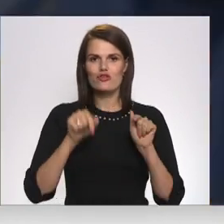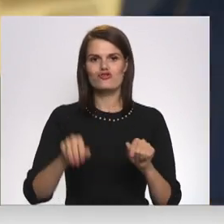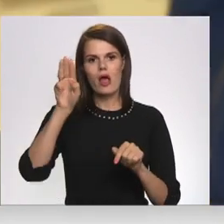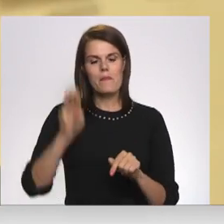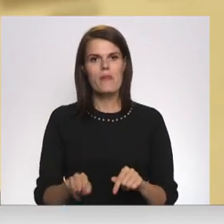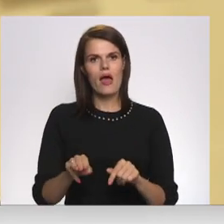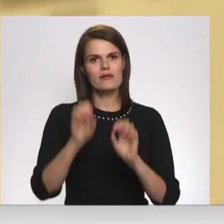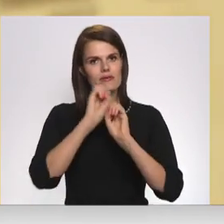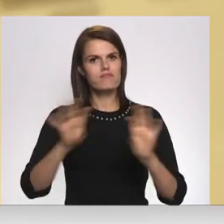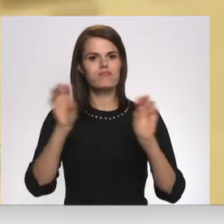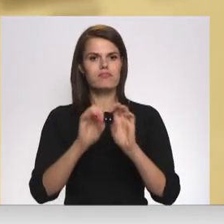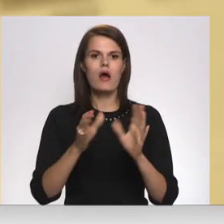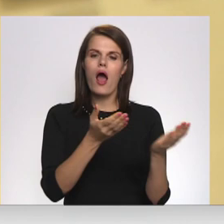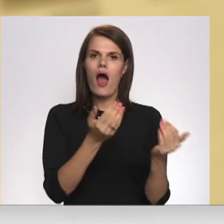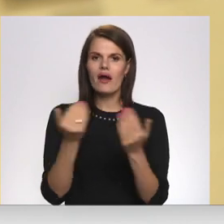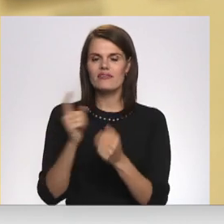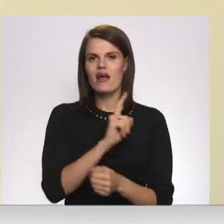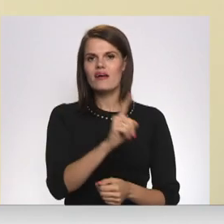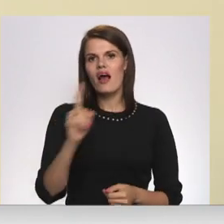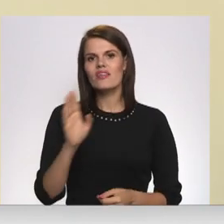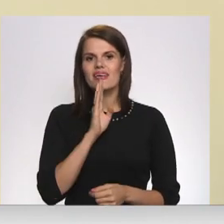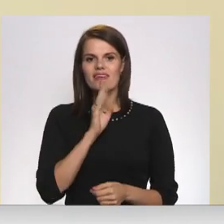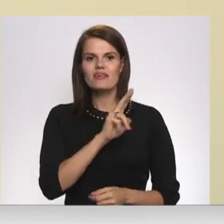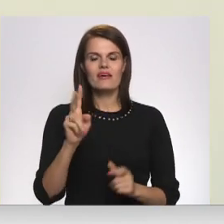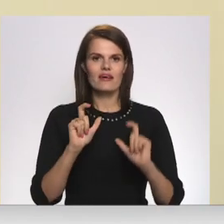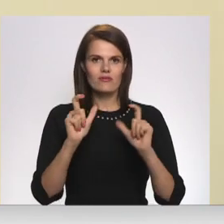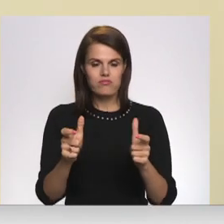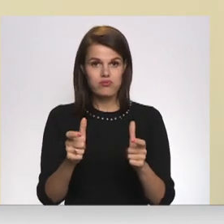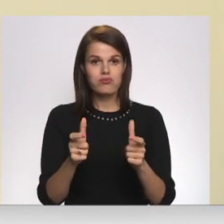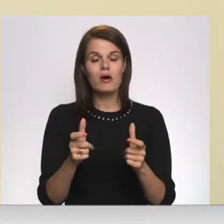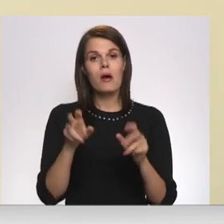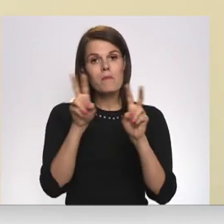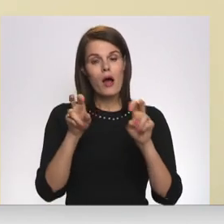vēstnesēm, lai aicinātu tik vienu sievieti, kas saņem uzaicinājumu pārbaudīt